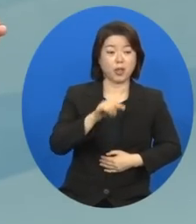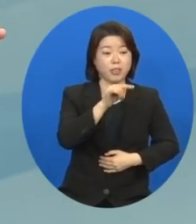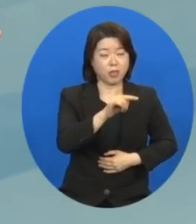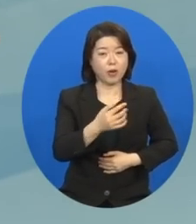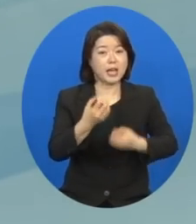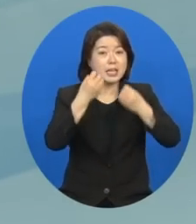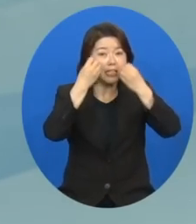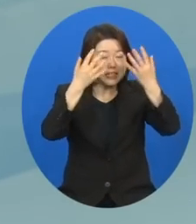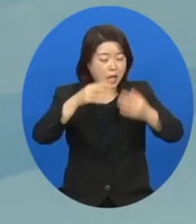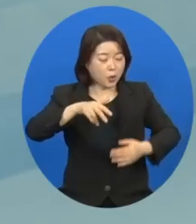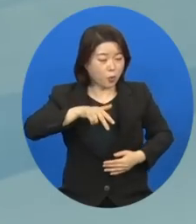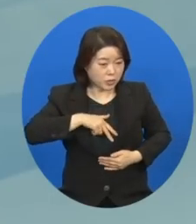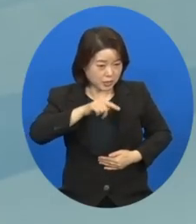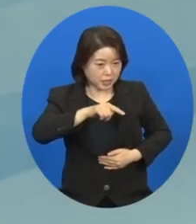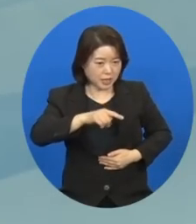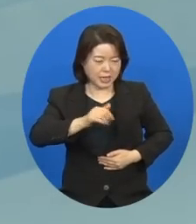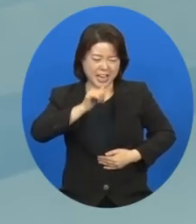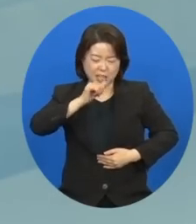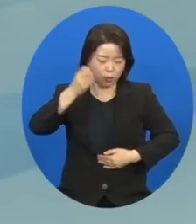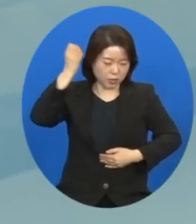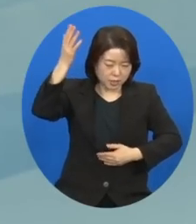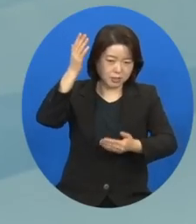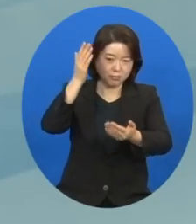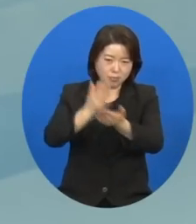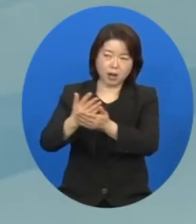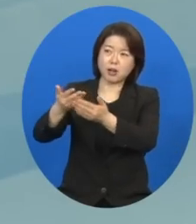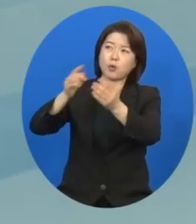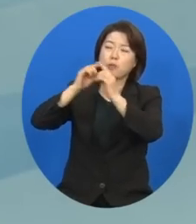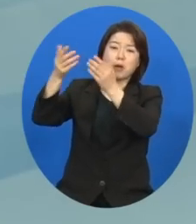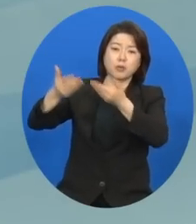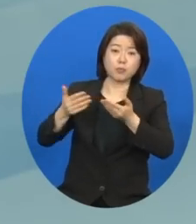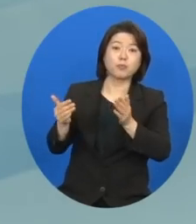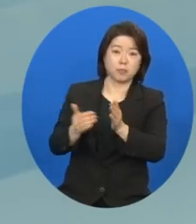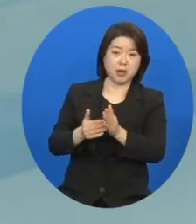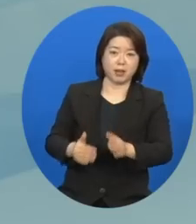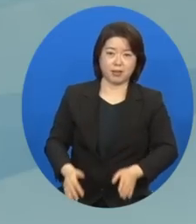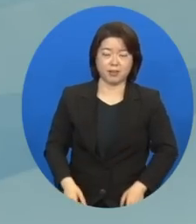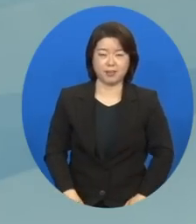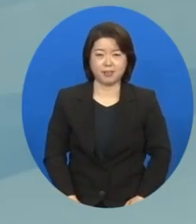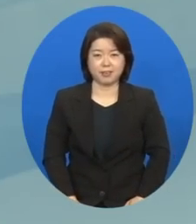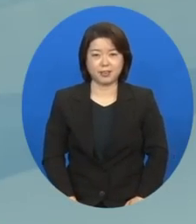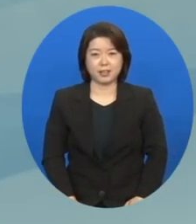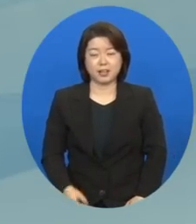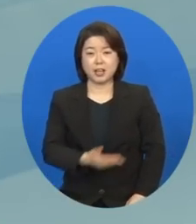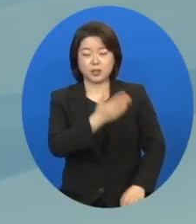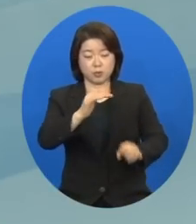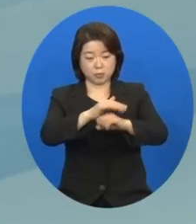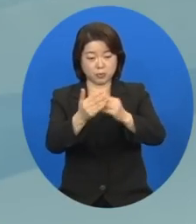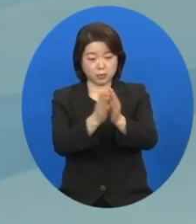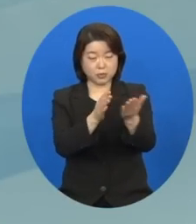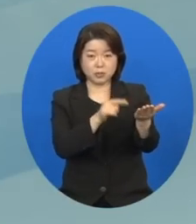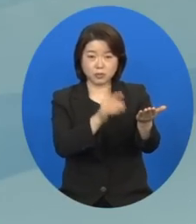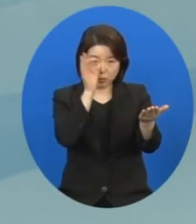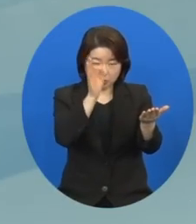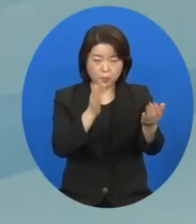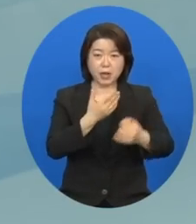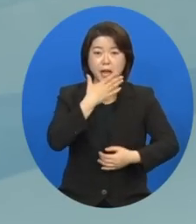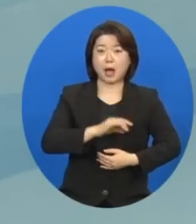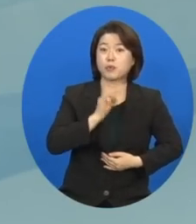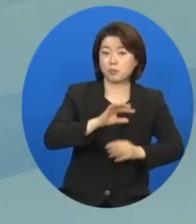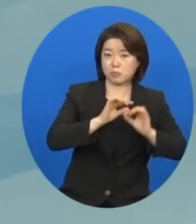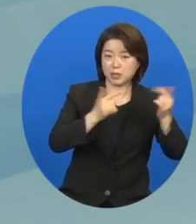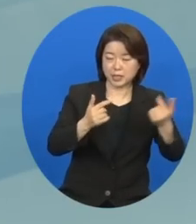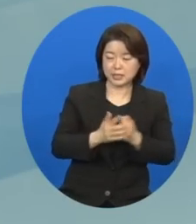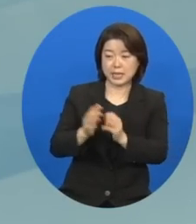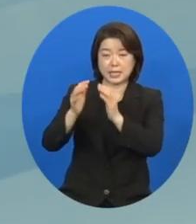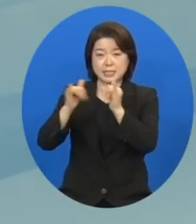새로운 정체성 결코 잊지 말라라고 말씀을 하시는 것이죠. 그러면 성경에 있는 보면 아브라함뿐만 아니라 하나님께서